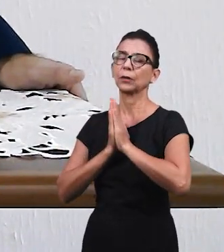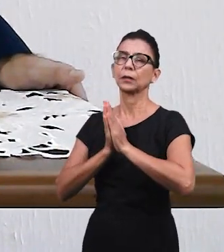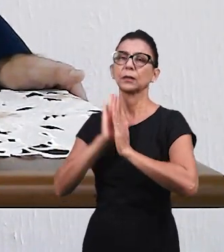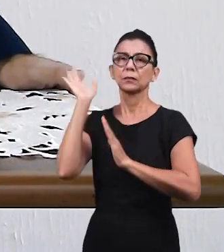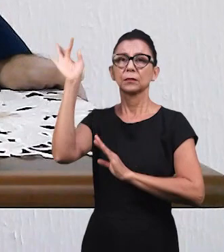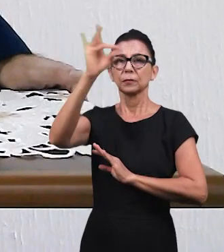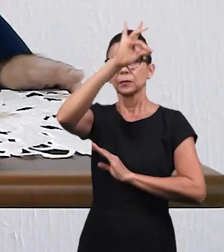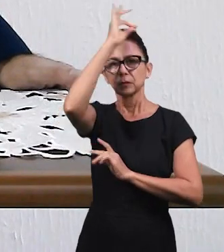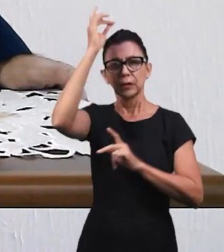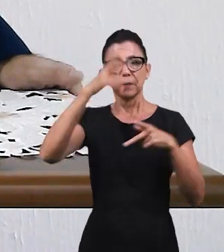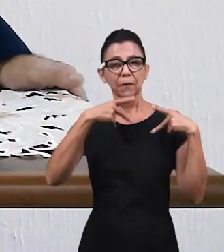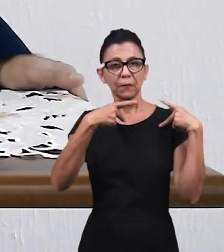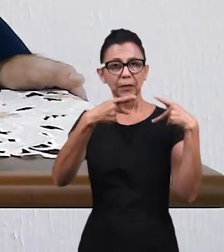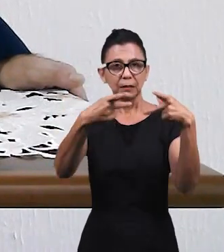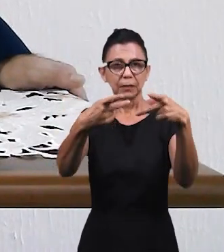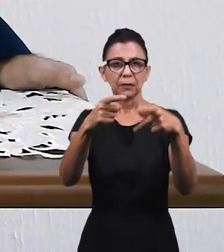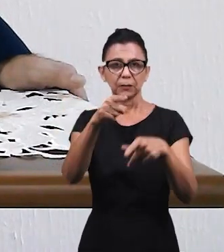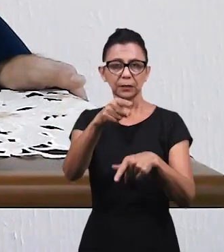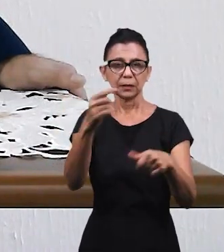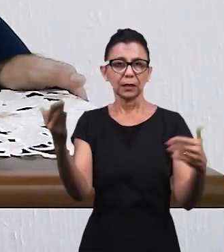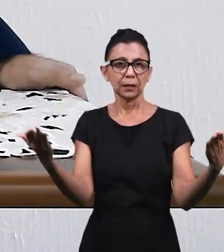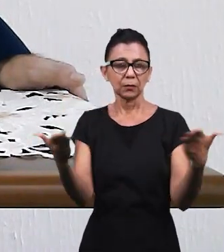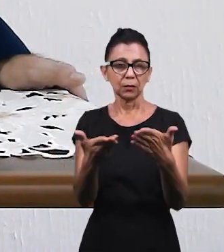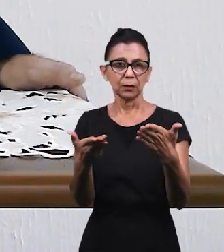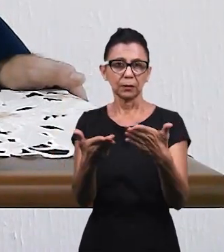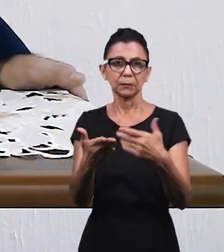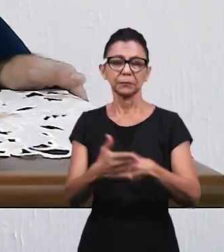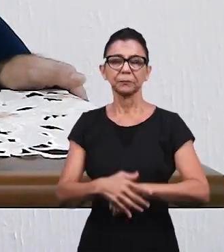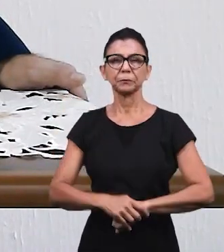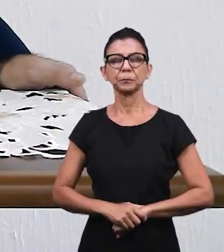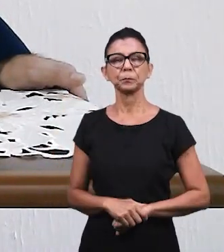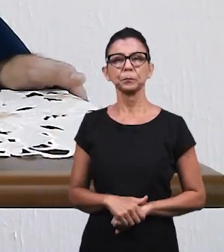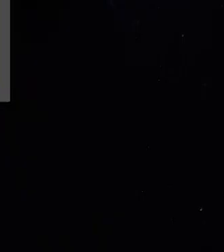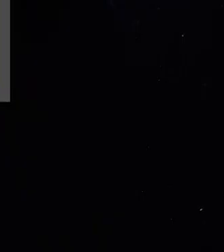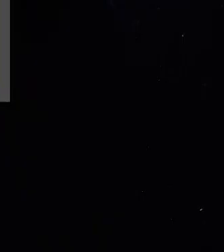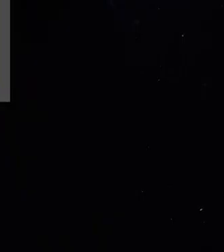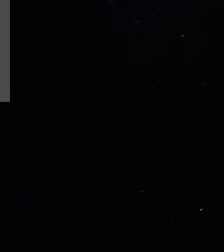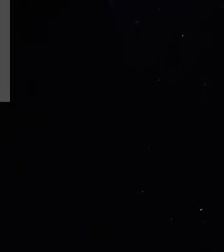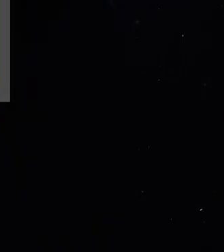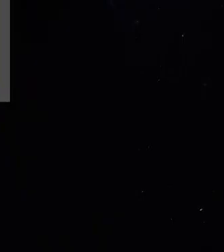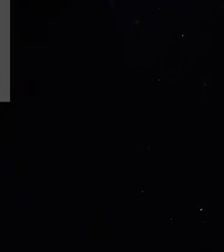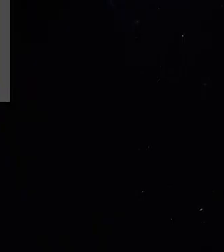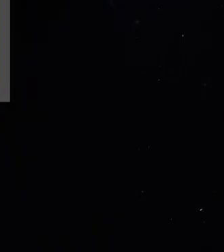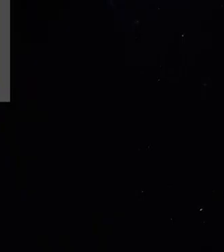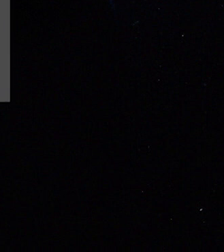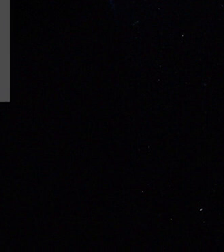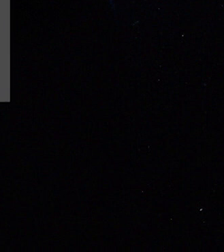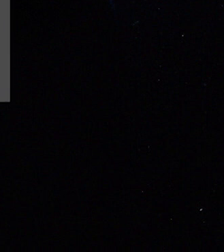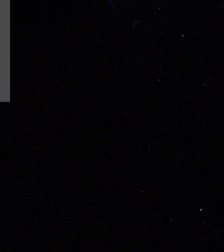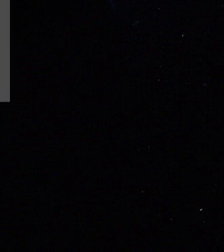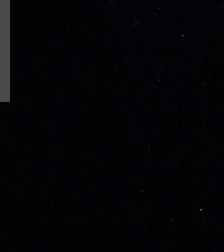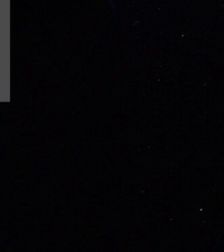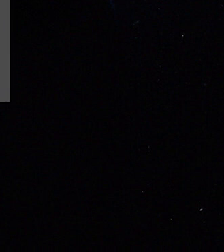и молитесь. Я уверен, что Дух Святой посетит вас в этот час. Давайте помолимся.